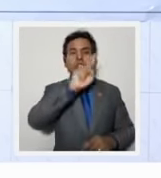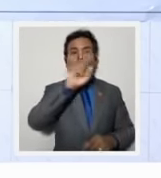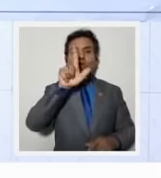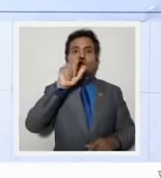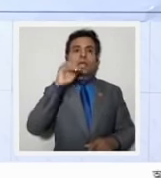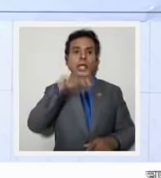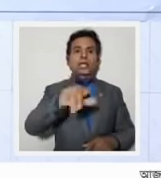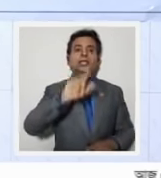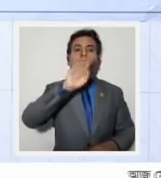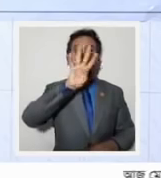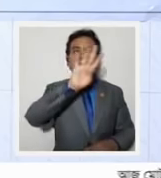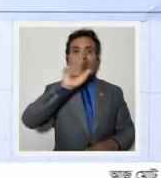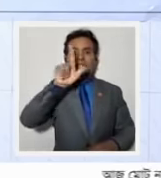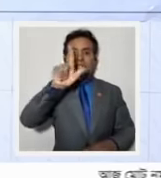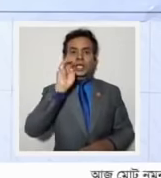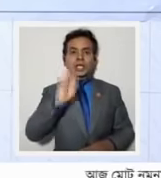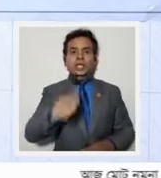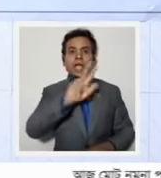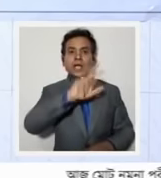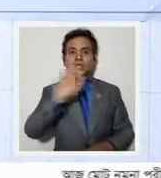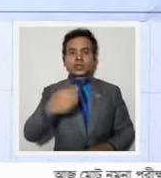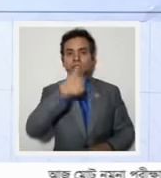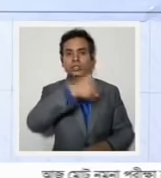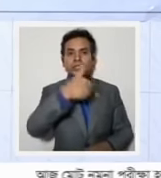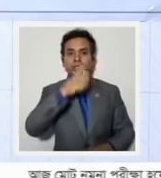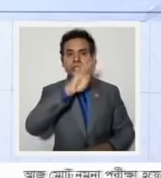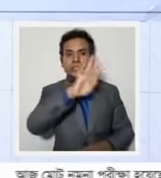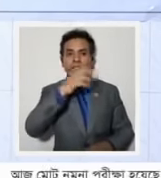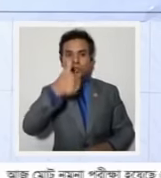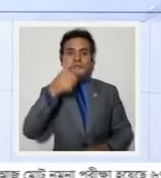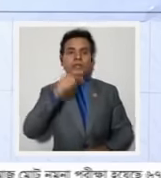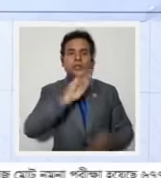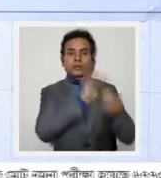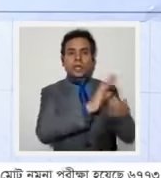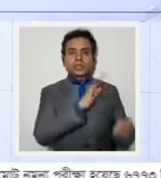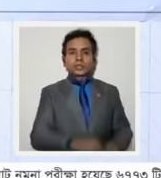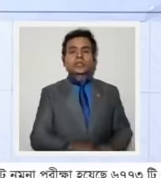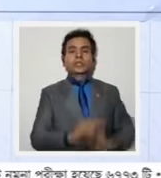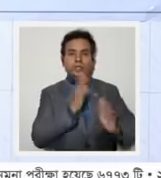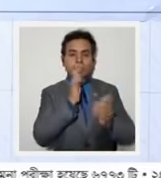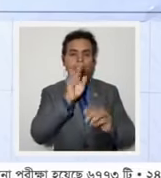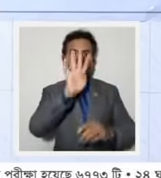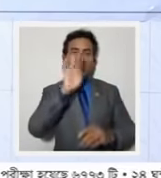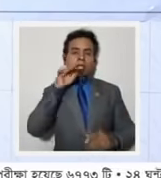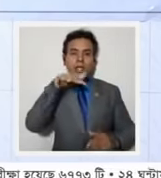21,57,247 বিতরণ হয়েছে 24 ঘন্টায় 3,920 এবং এ পর্যন্ত